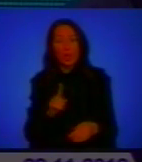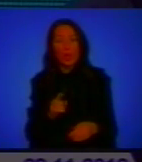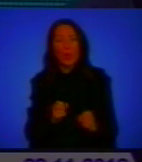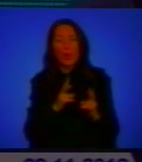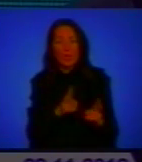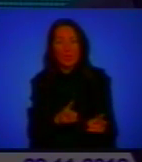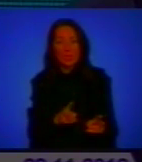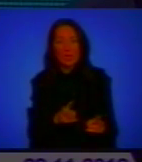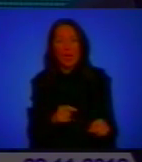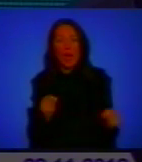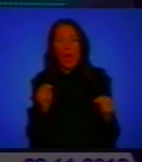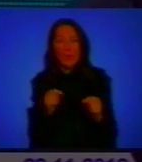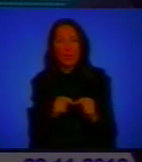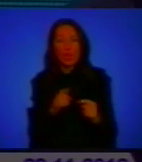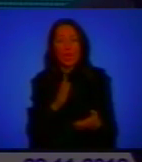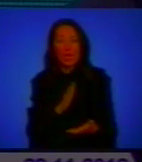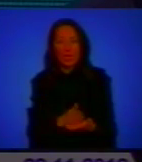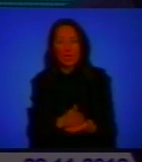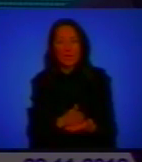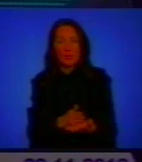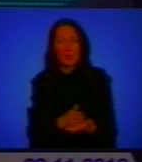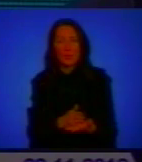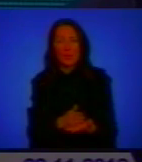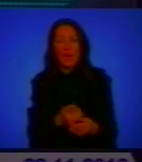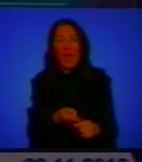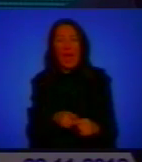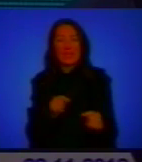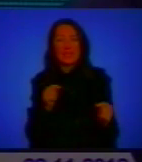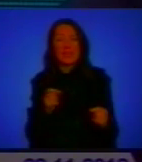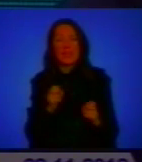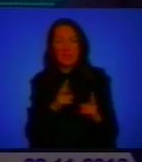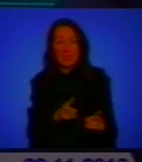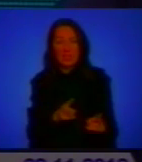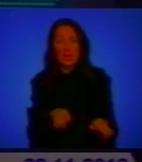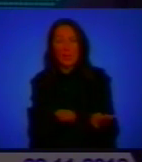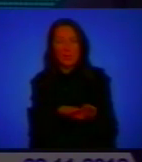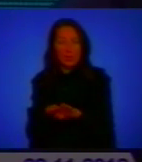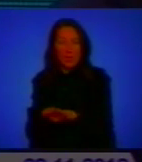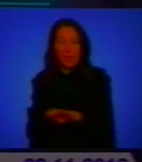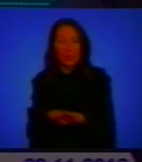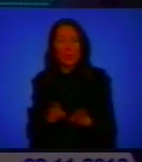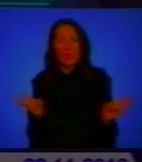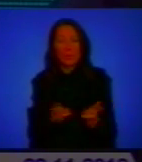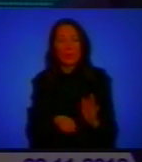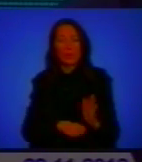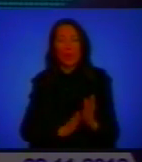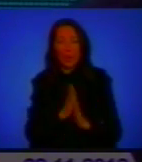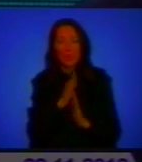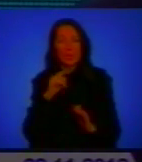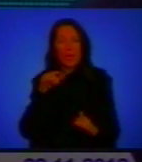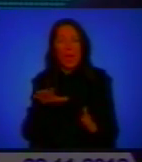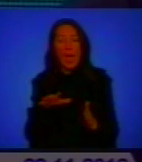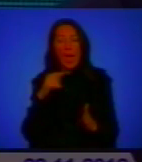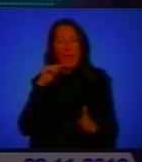ризики определенні є, але ці ризики в порівнянні з необхідністю росту економіки